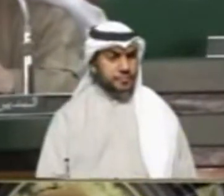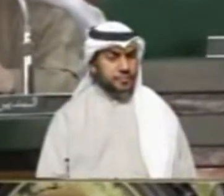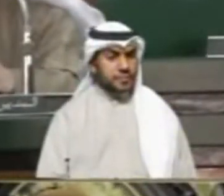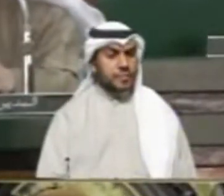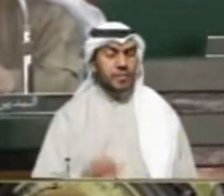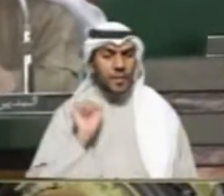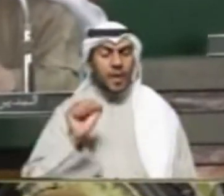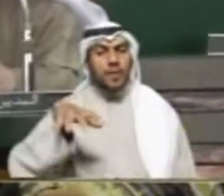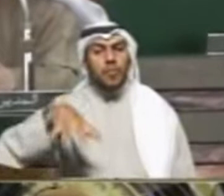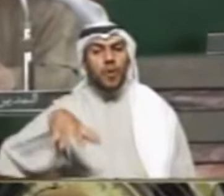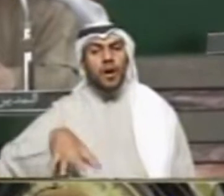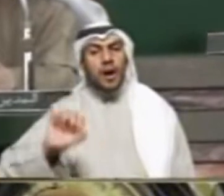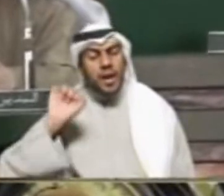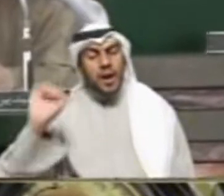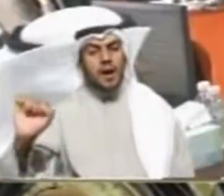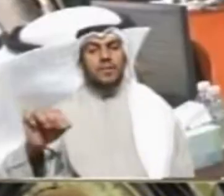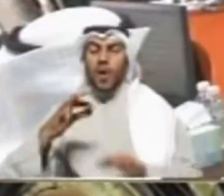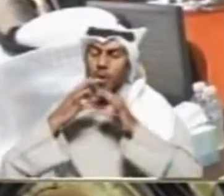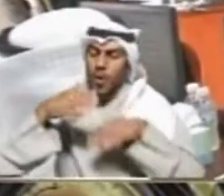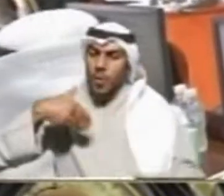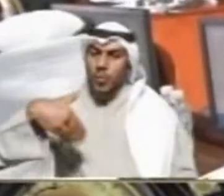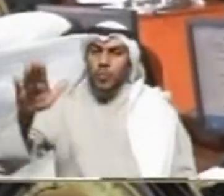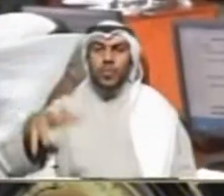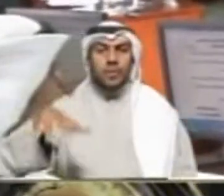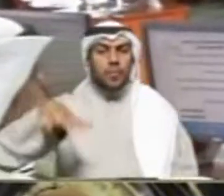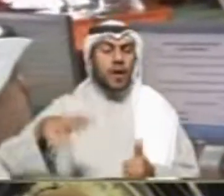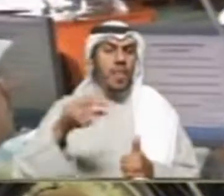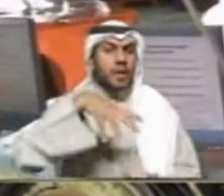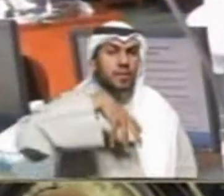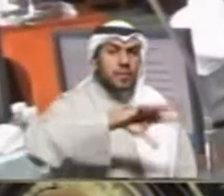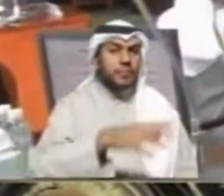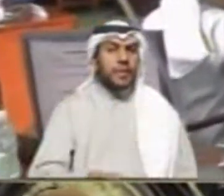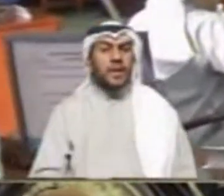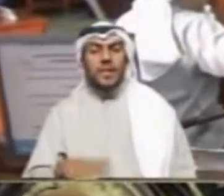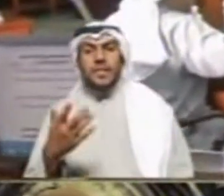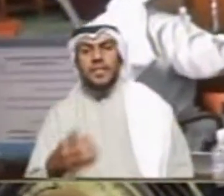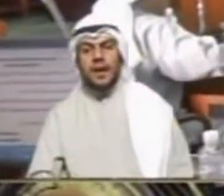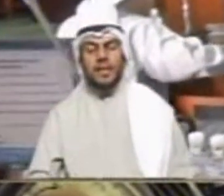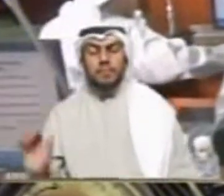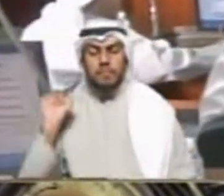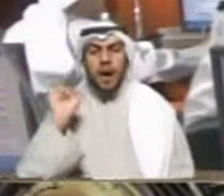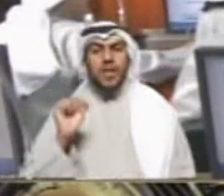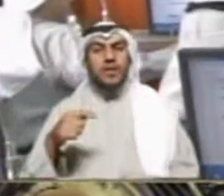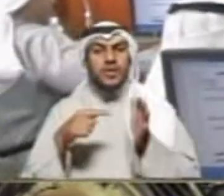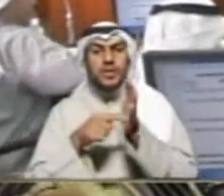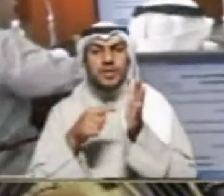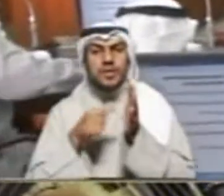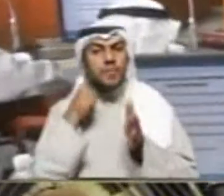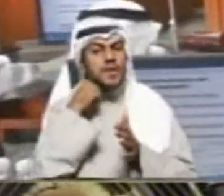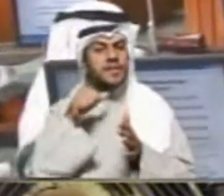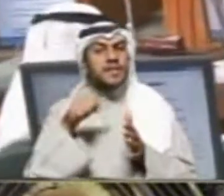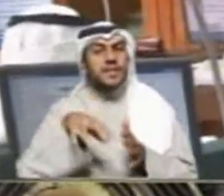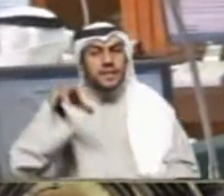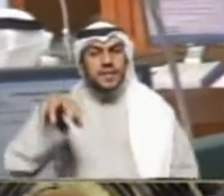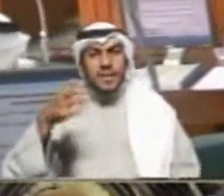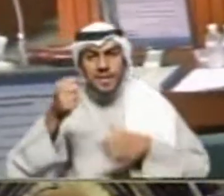مواقع دائمة لبعض الجهات واعتماد السور الأمني المحيط بمنطقة الشدادية الصناعية بعد طلب الهيئة العامة